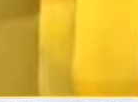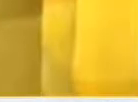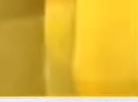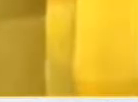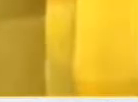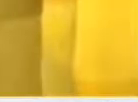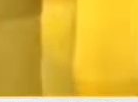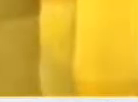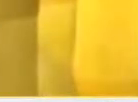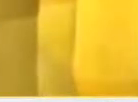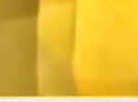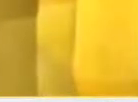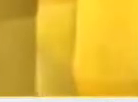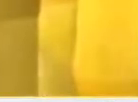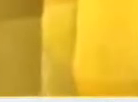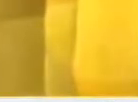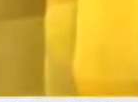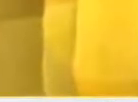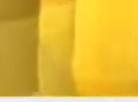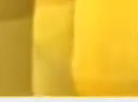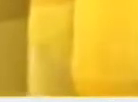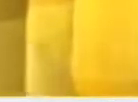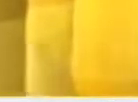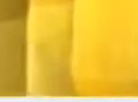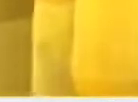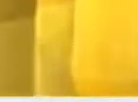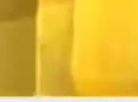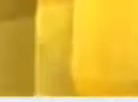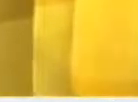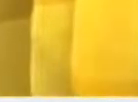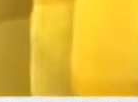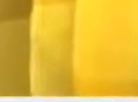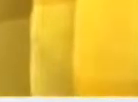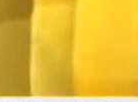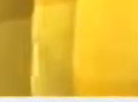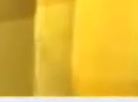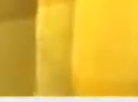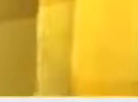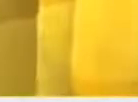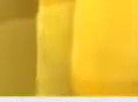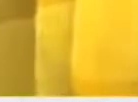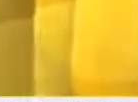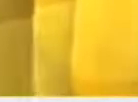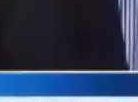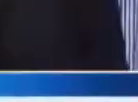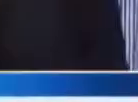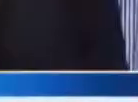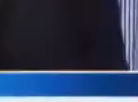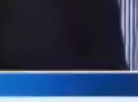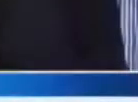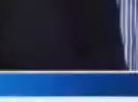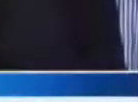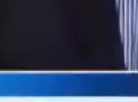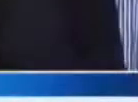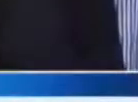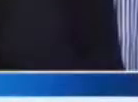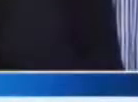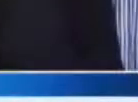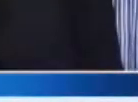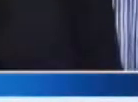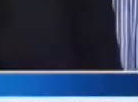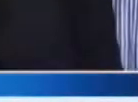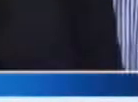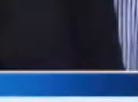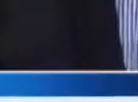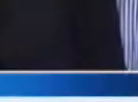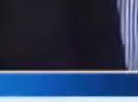ang mga hakbangin ng pamahalaan sa gitna ng ating kinakaharap na pandemya. Ako po si Yusek Rafi Ignacio. At ako naman